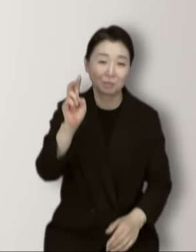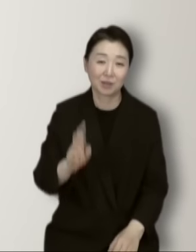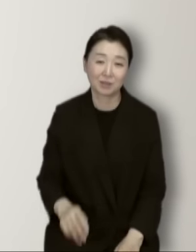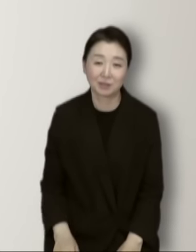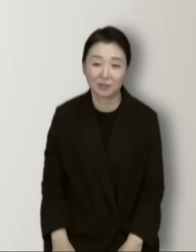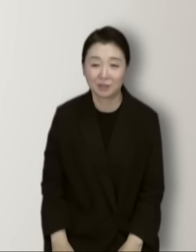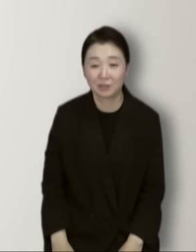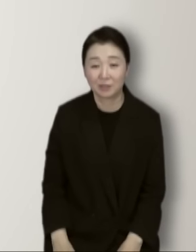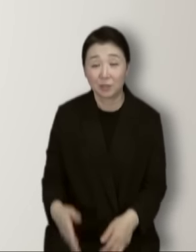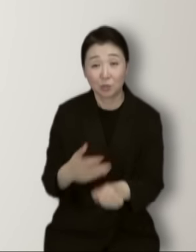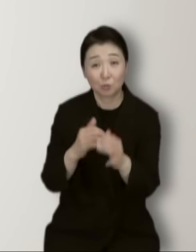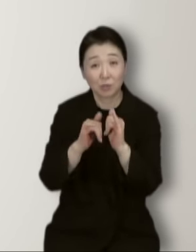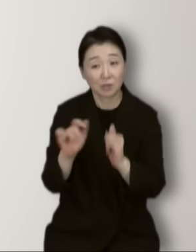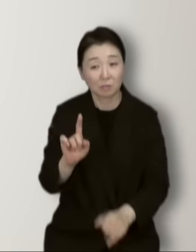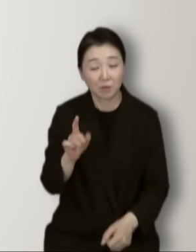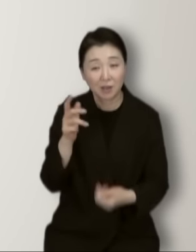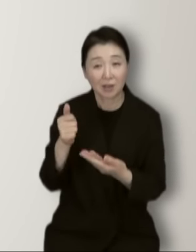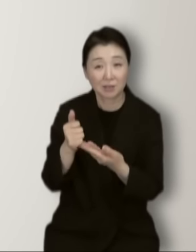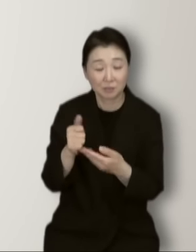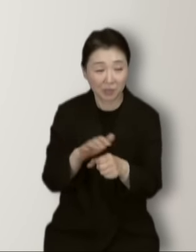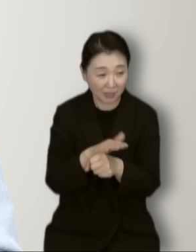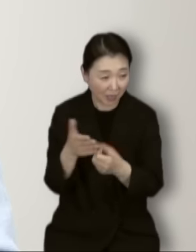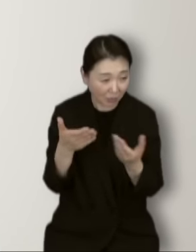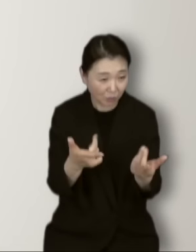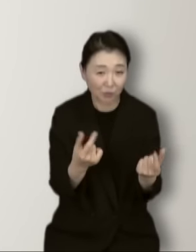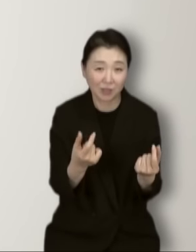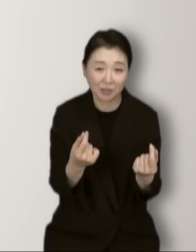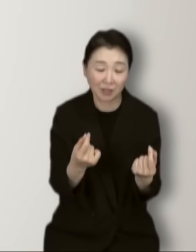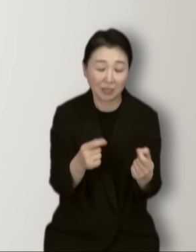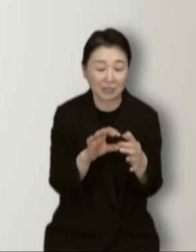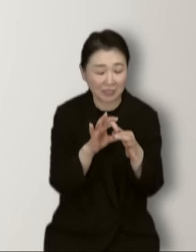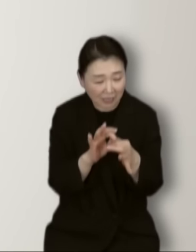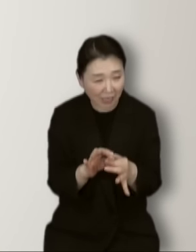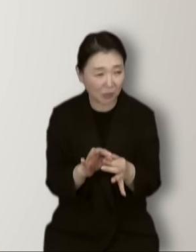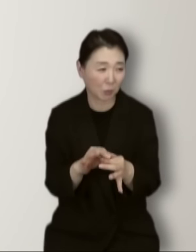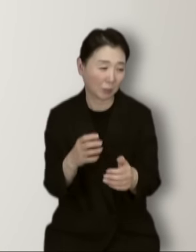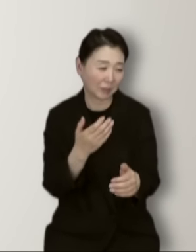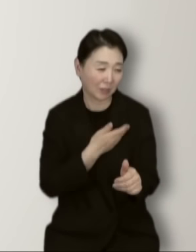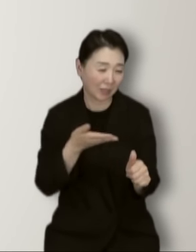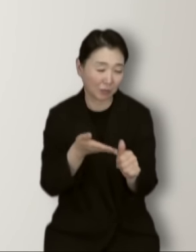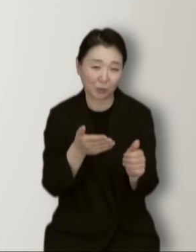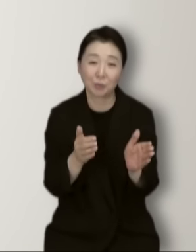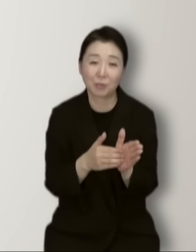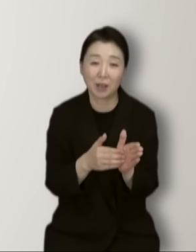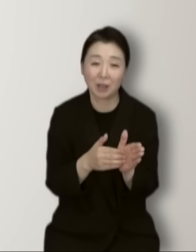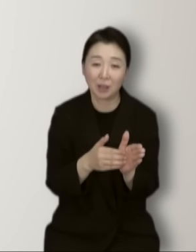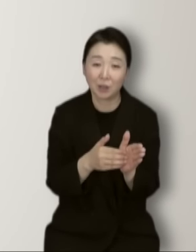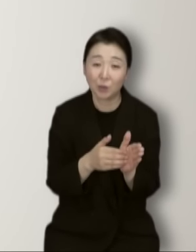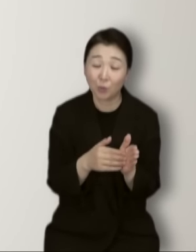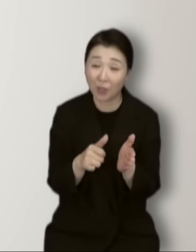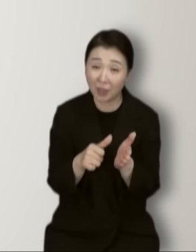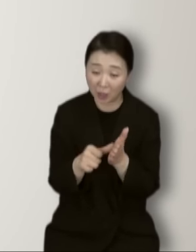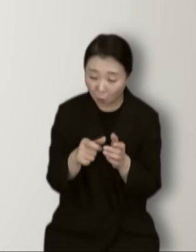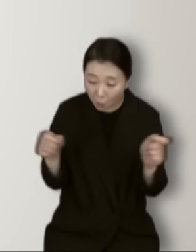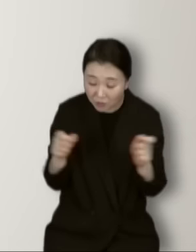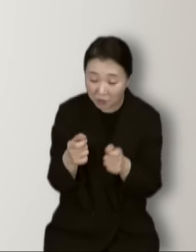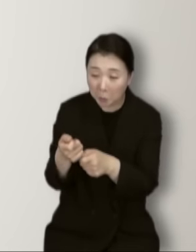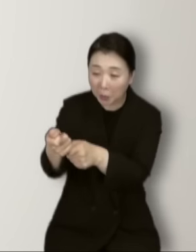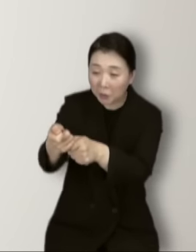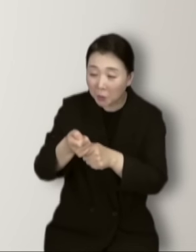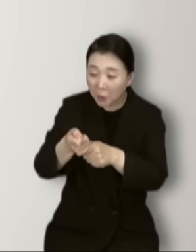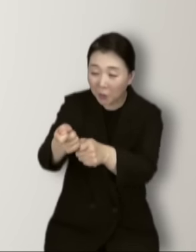않을까요 보니까 주변에서 너무 하나님이 사랑하시는 분들은 그렇게 계속해서 만들어 나가시고 고무줄처럼